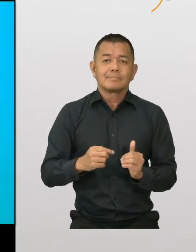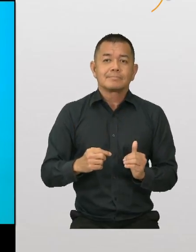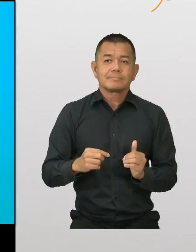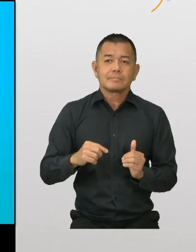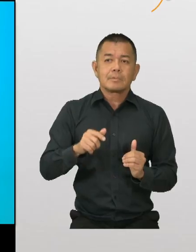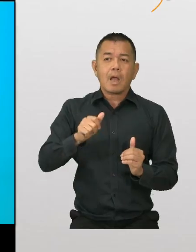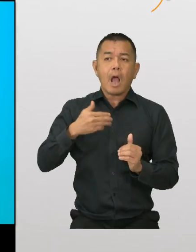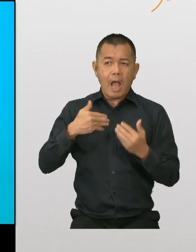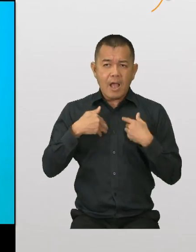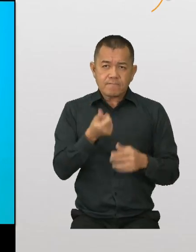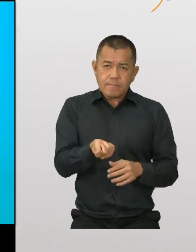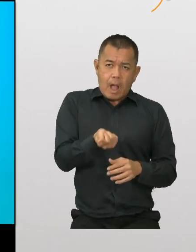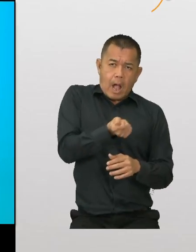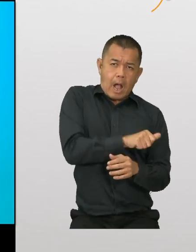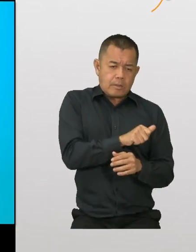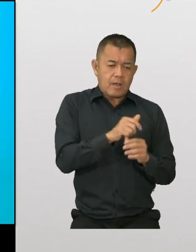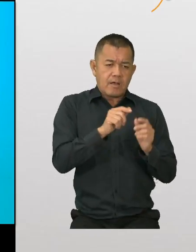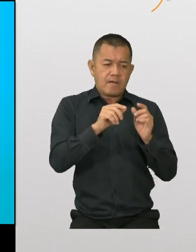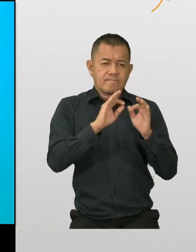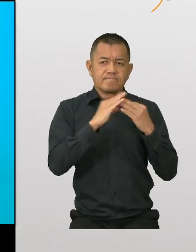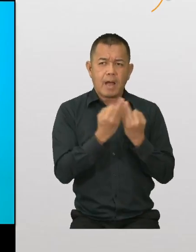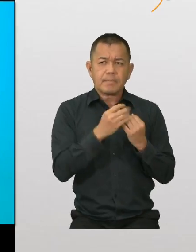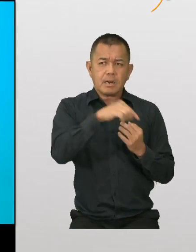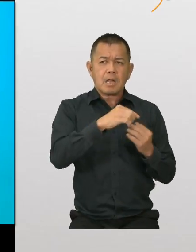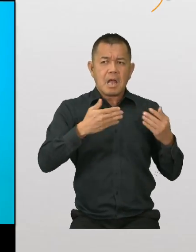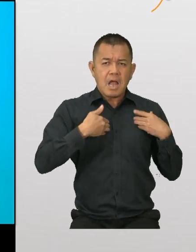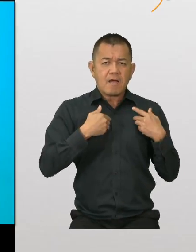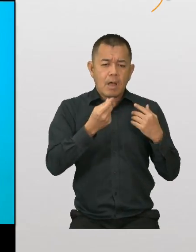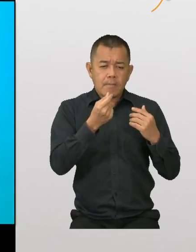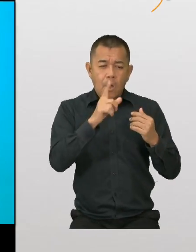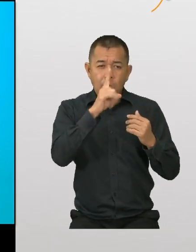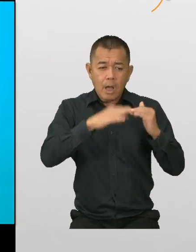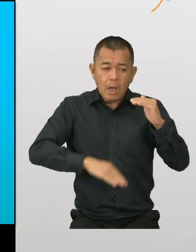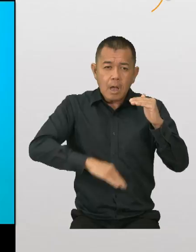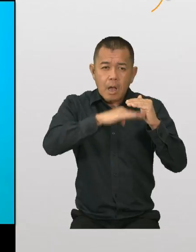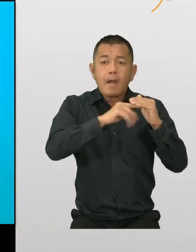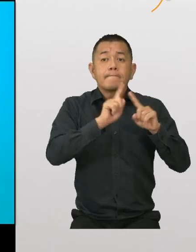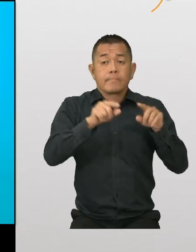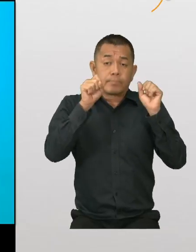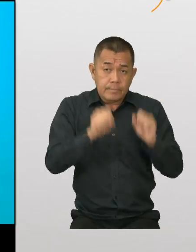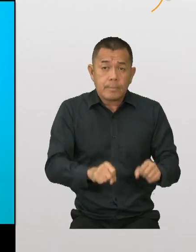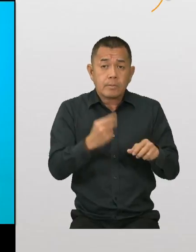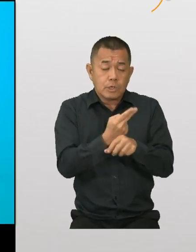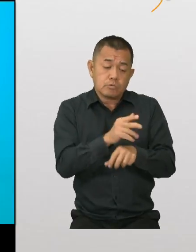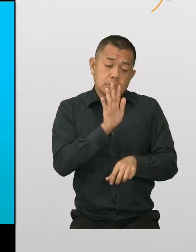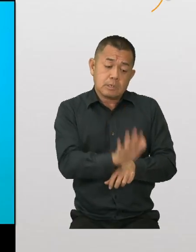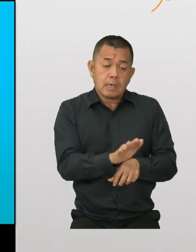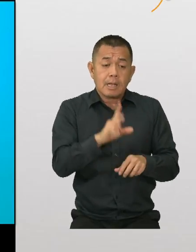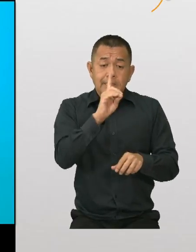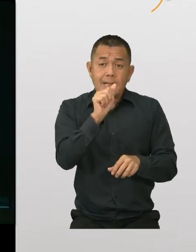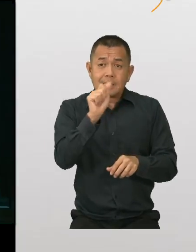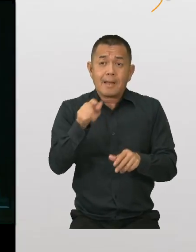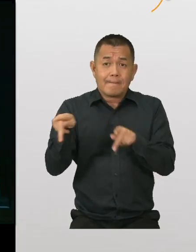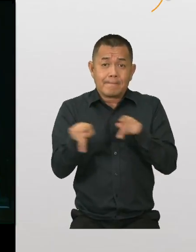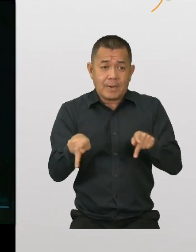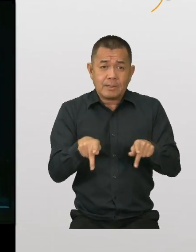telecommunications 还是 bills 可以 only 符 come 合 up to 全家的需求 $100, and yet they can meet their needs. 我很高兴华住会开办了一些 I am glad